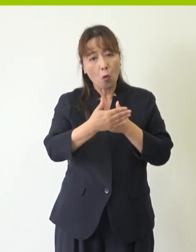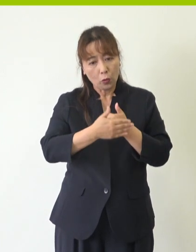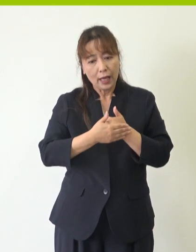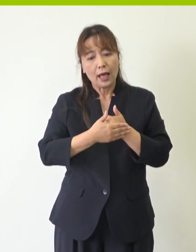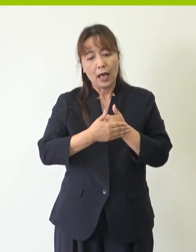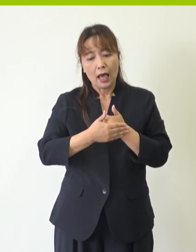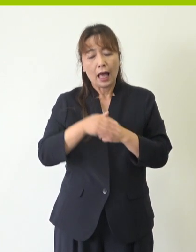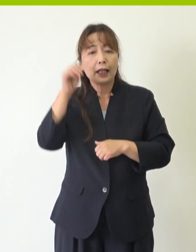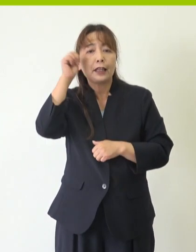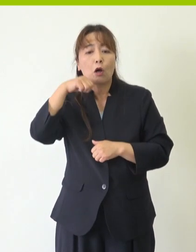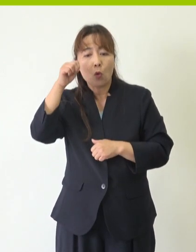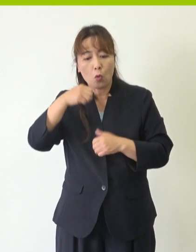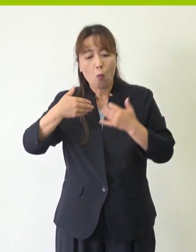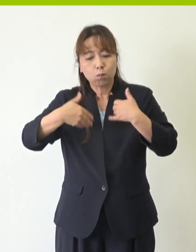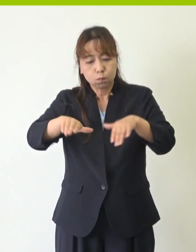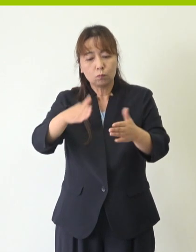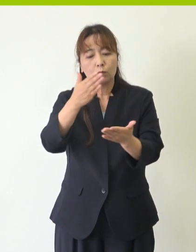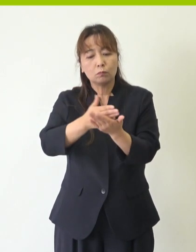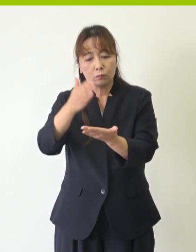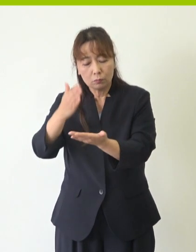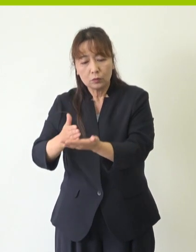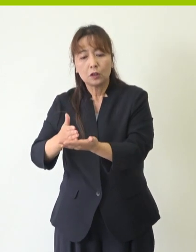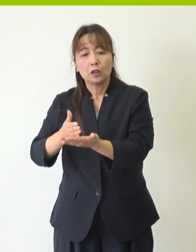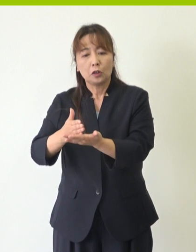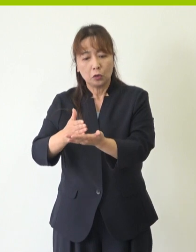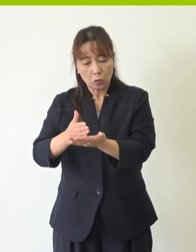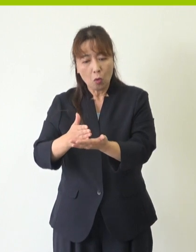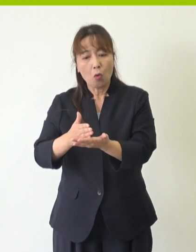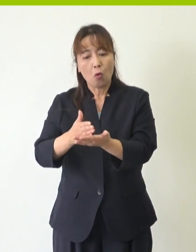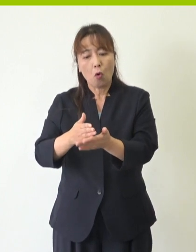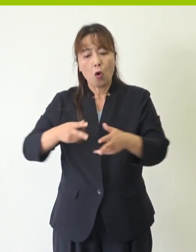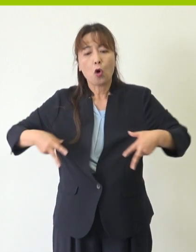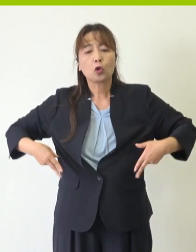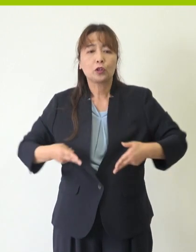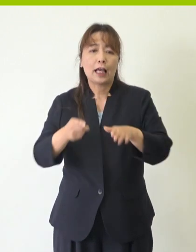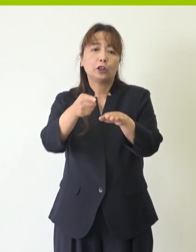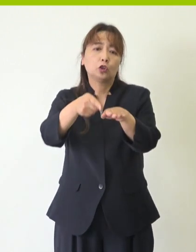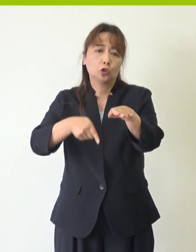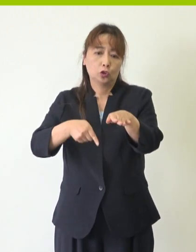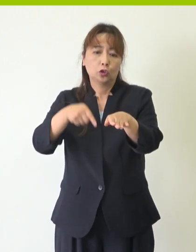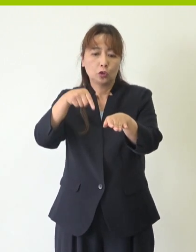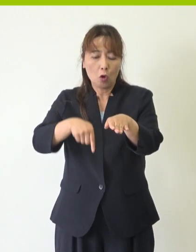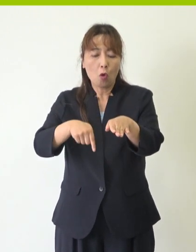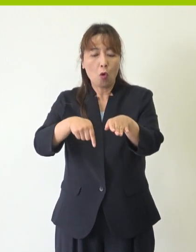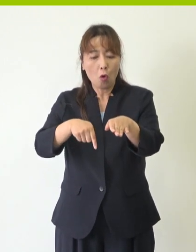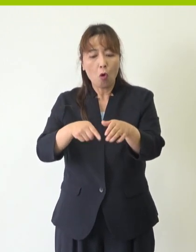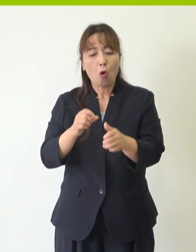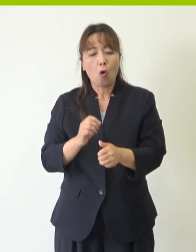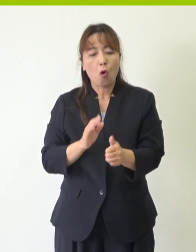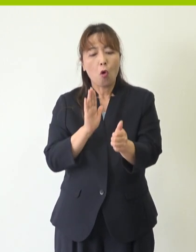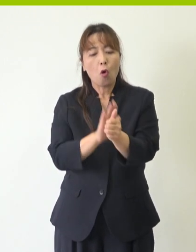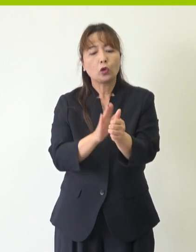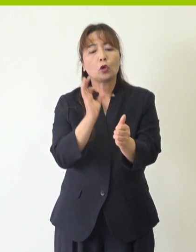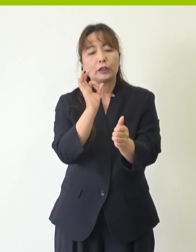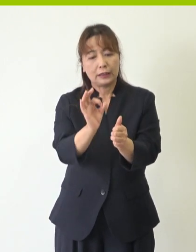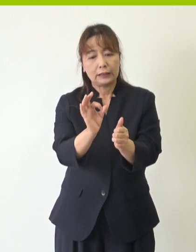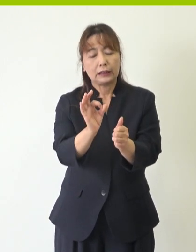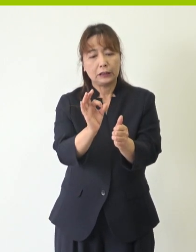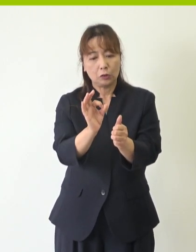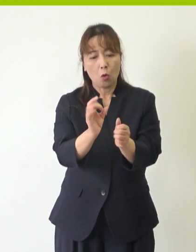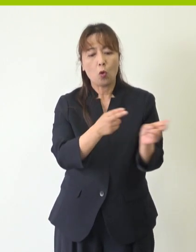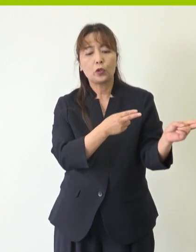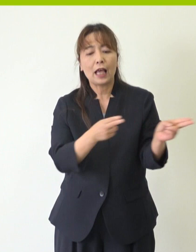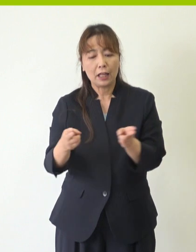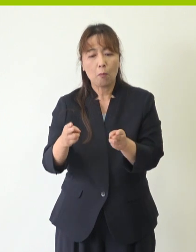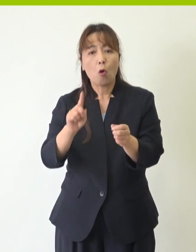ということにも取り組みを進めておりますまたこの不妊去勢手術の補助金につきましては1棟当たりの上限学校